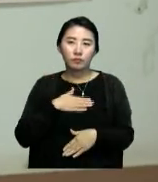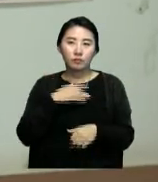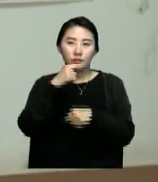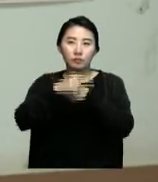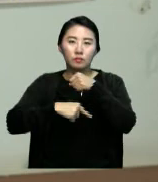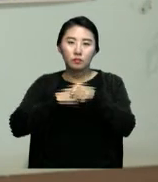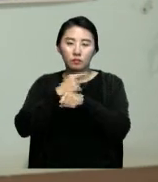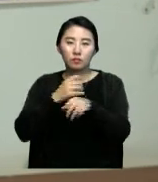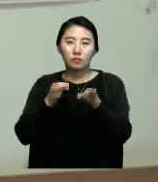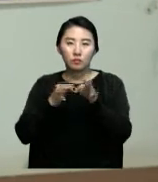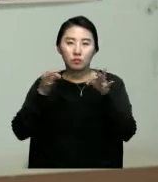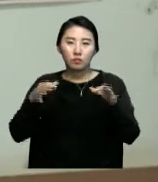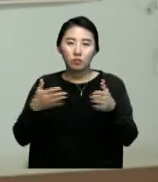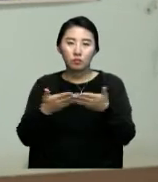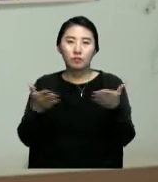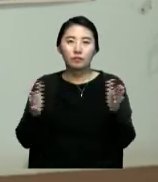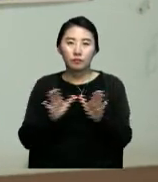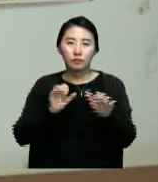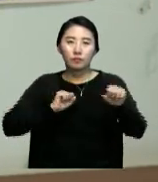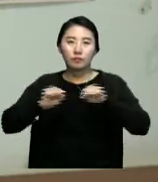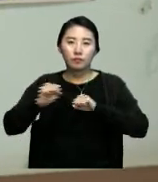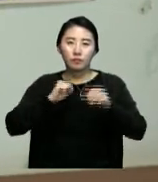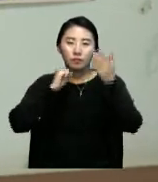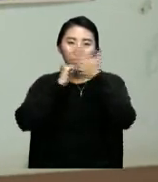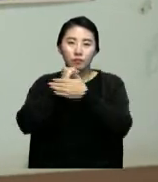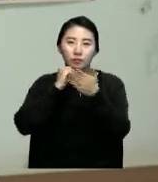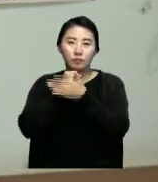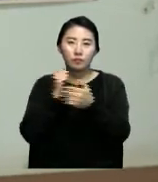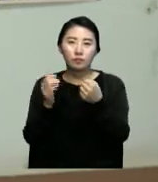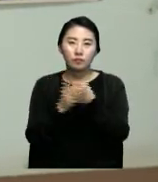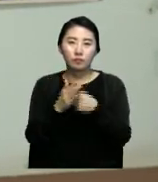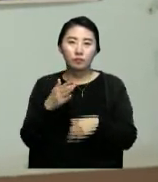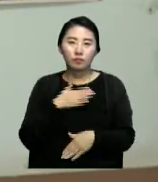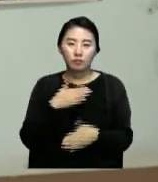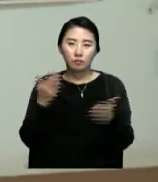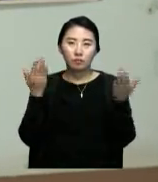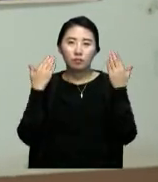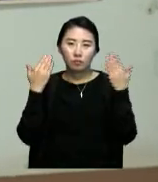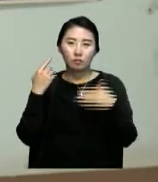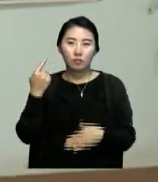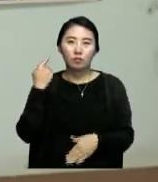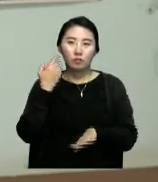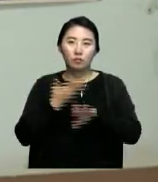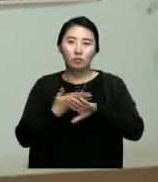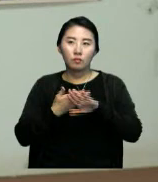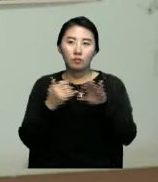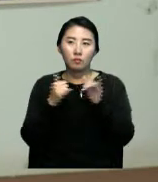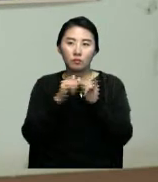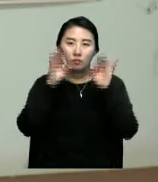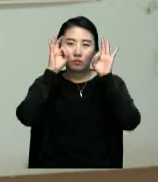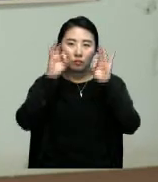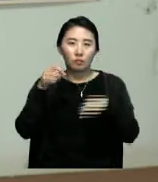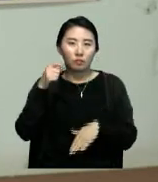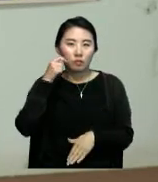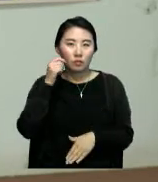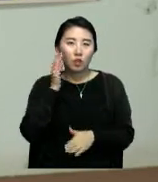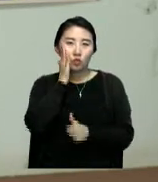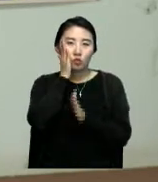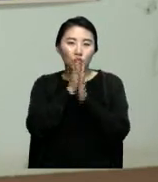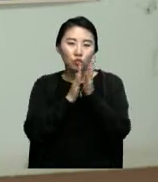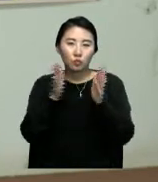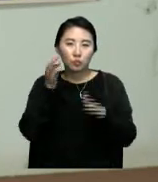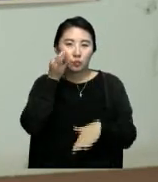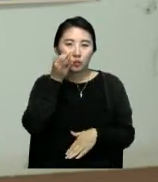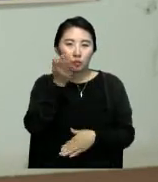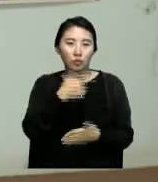동안 숲사랑 동아리 활동을 하면서 촬영한 사진들인데요. 그래서 저희 학교 뒷산에서 조금 다른 사람들이 보지 못했던 숲들을 좀